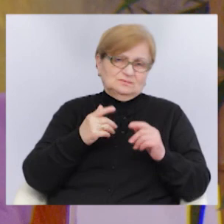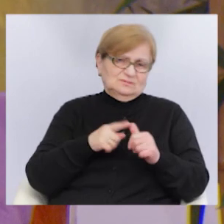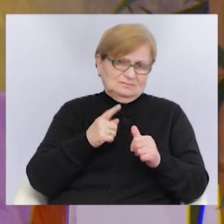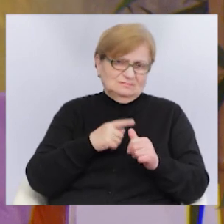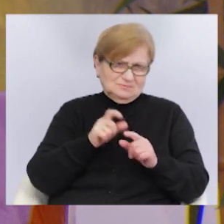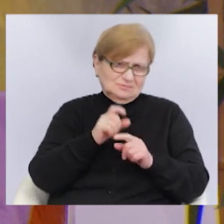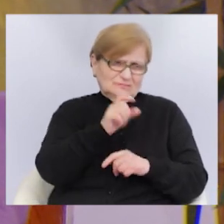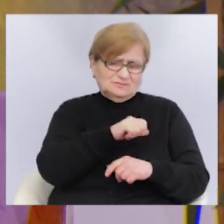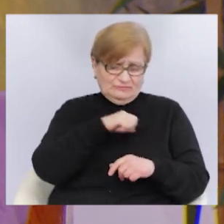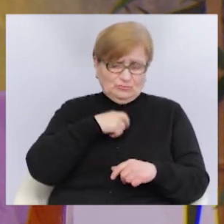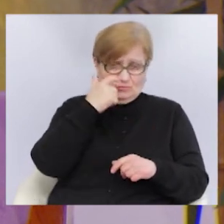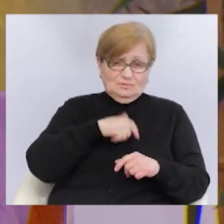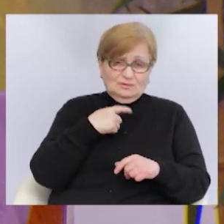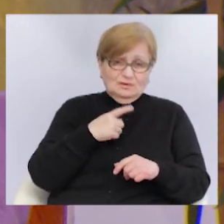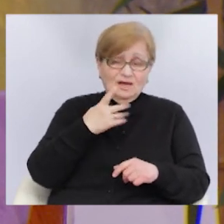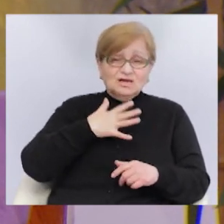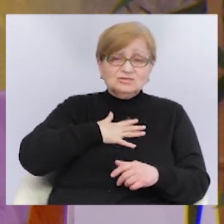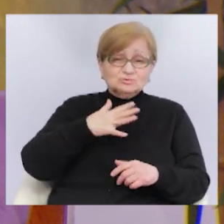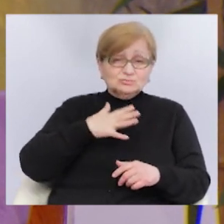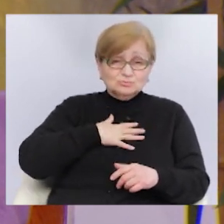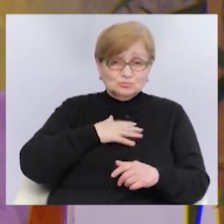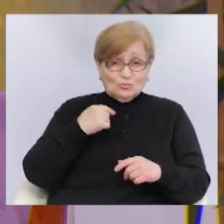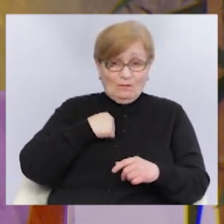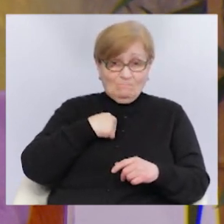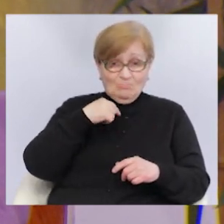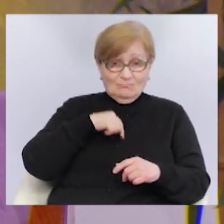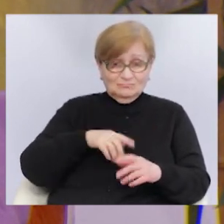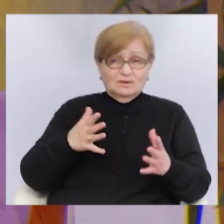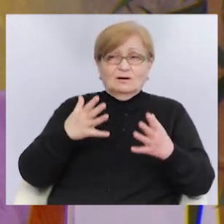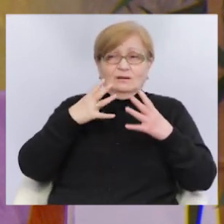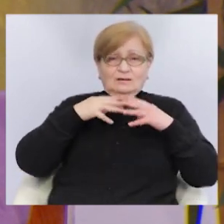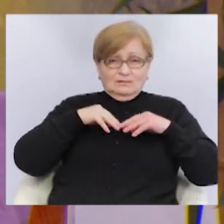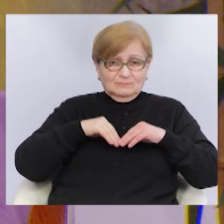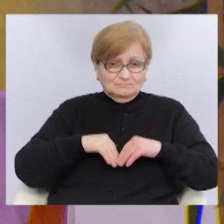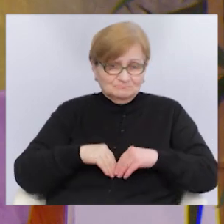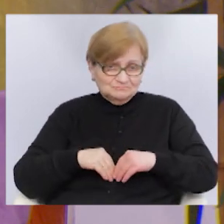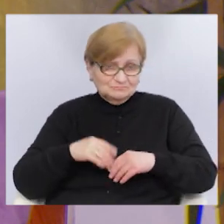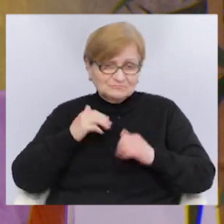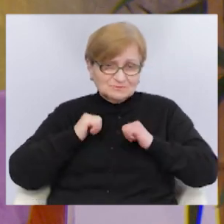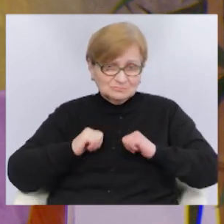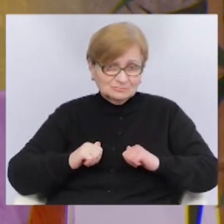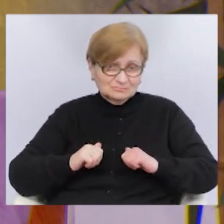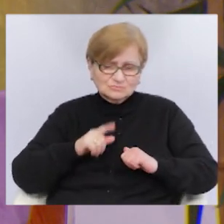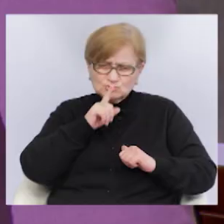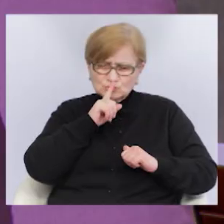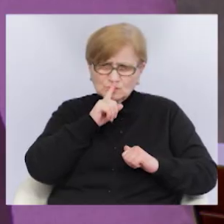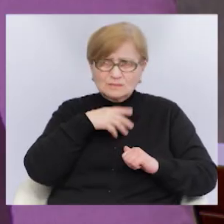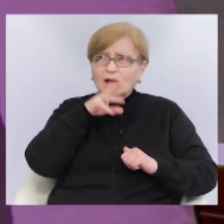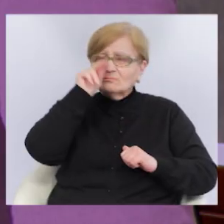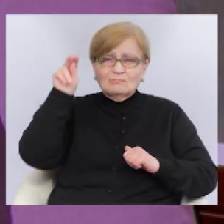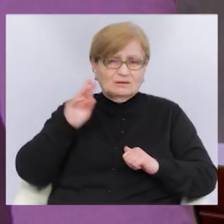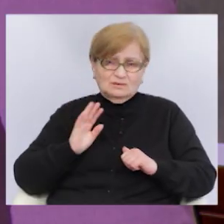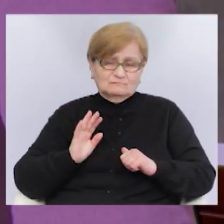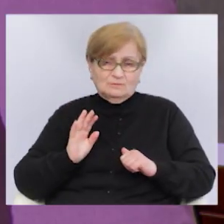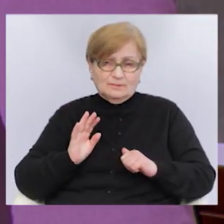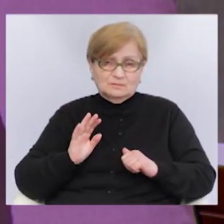რა, ერთი სუნთქვა მე, ხო, და ამ დროს შევისუნთქო, ოკეი, სიმშვიდე მე. აღარ ჩუმად ვარ, ჩემთვის